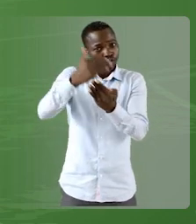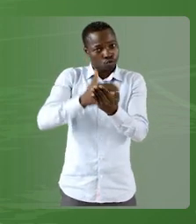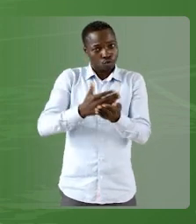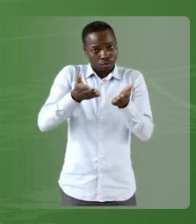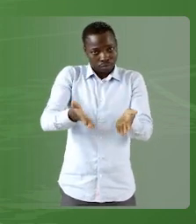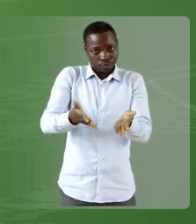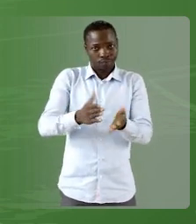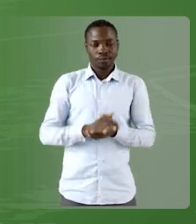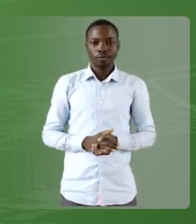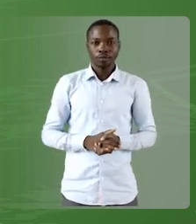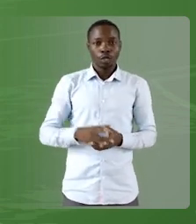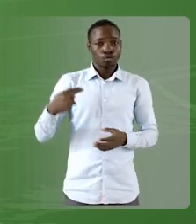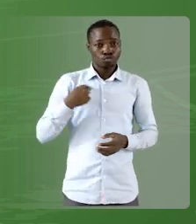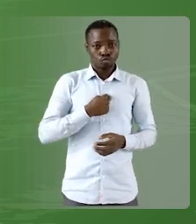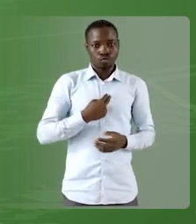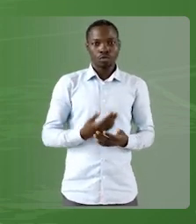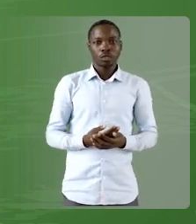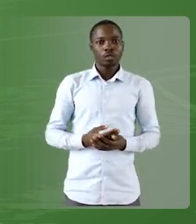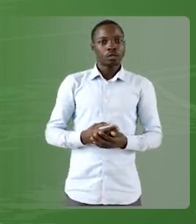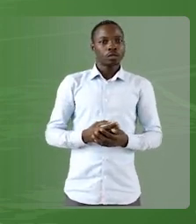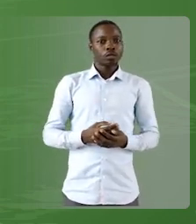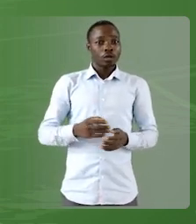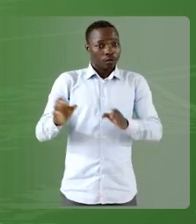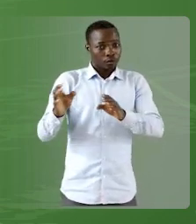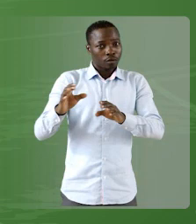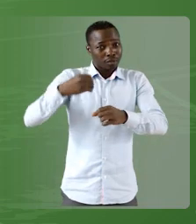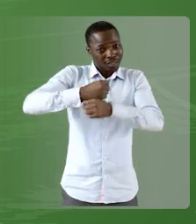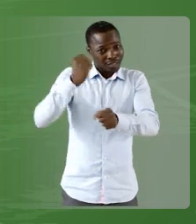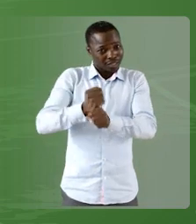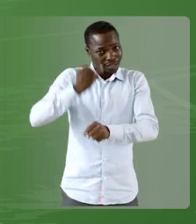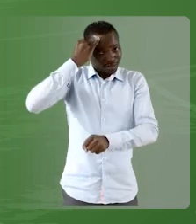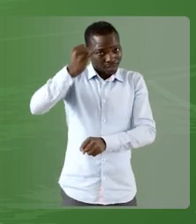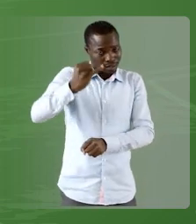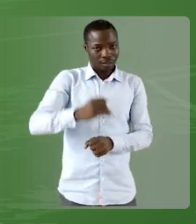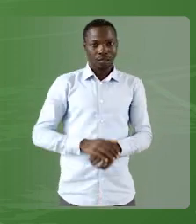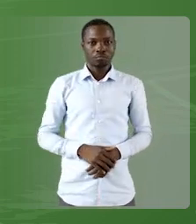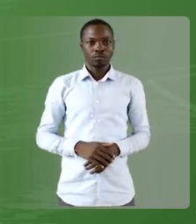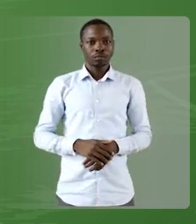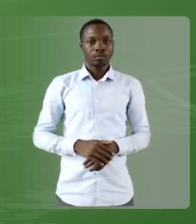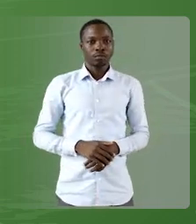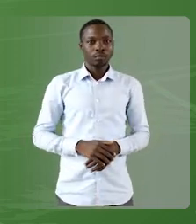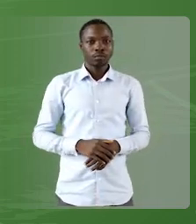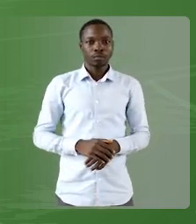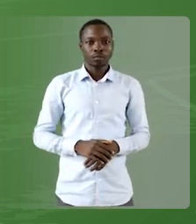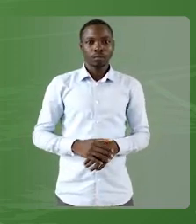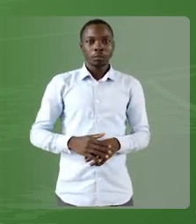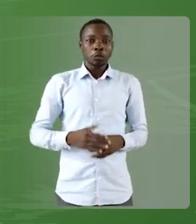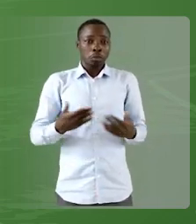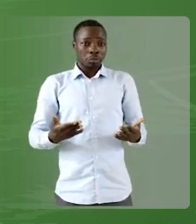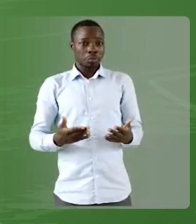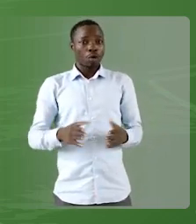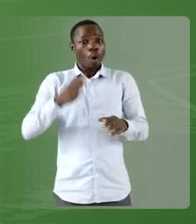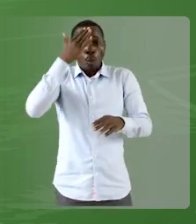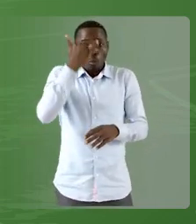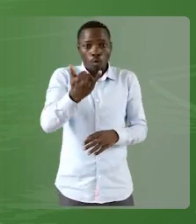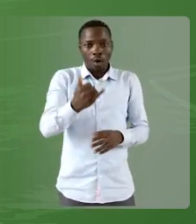Pour cette leçon, nous allons formuler des hypothèses en vue de